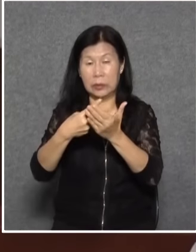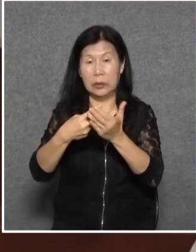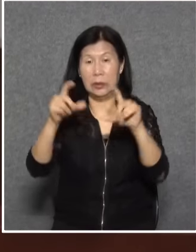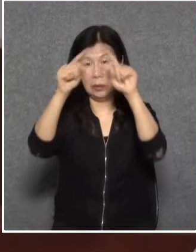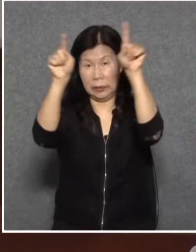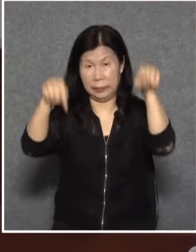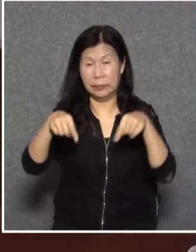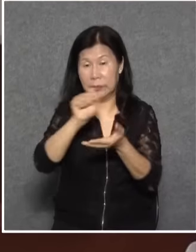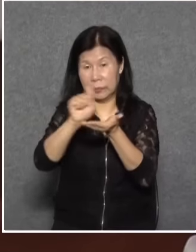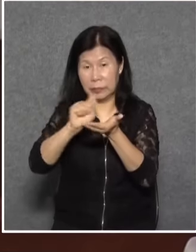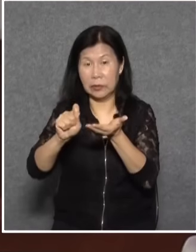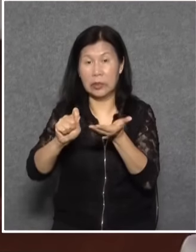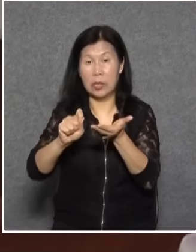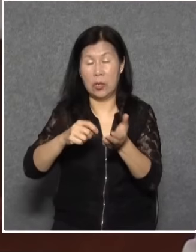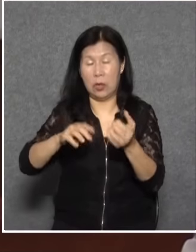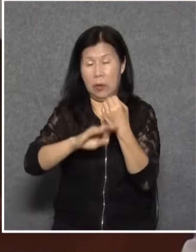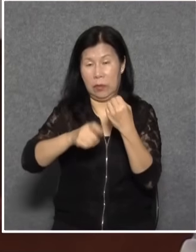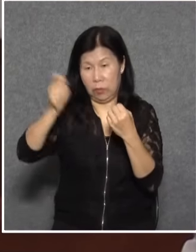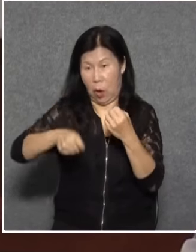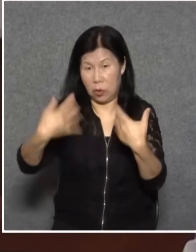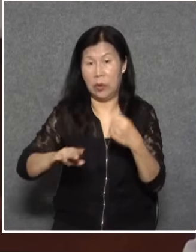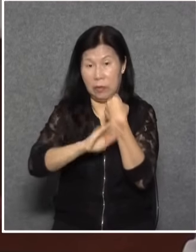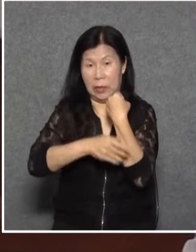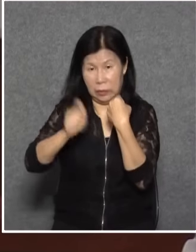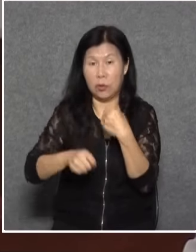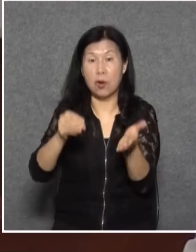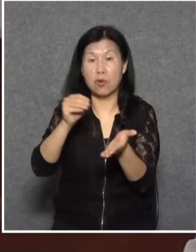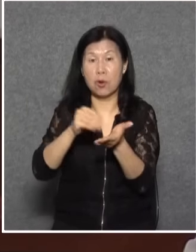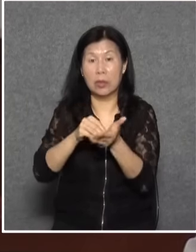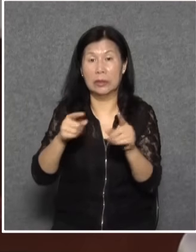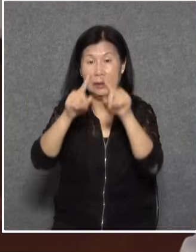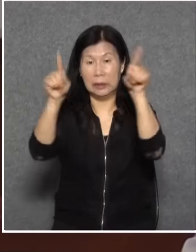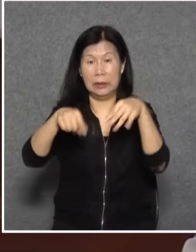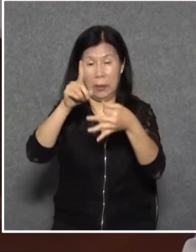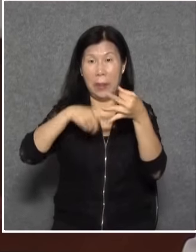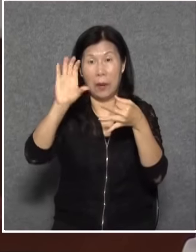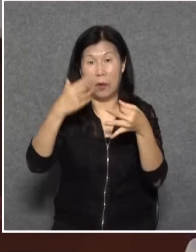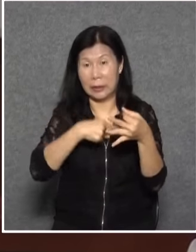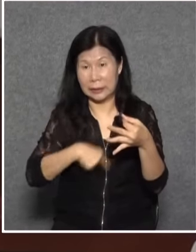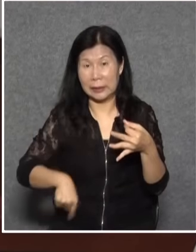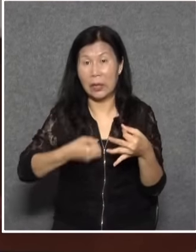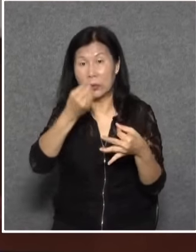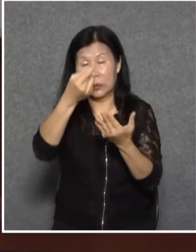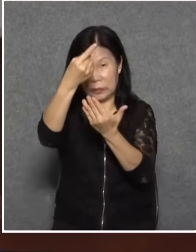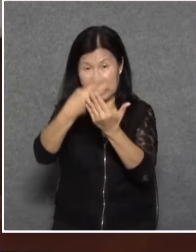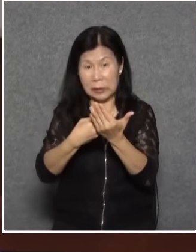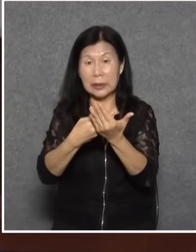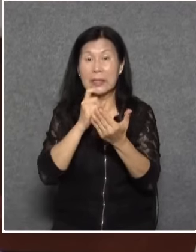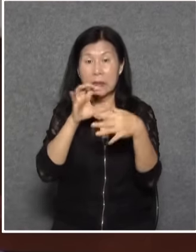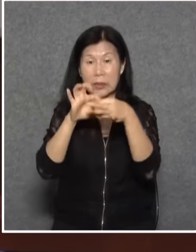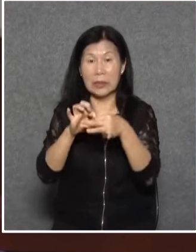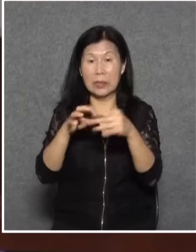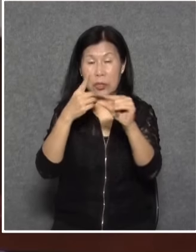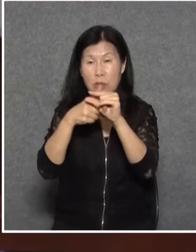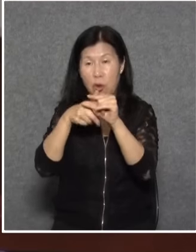嘅啊嗰啲裁決書嘅，其中佢有一段都提到，即係黃毓民議員所提嘅呢啲修正案，有關呢個中文